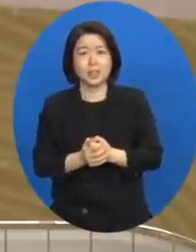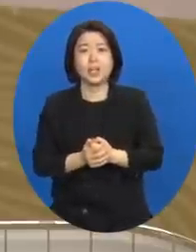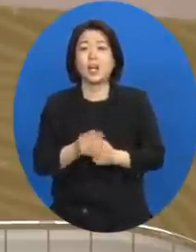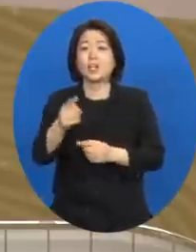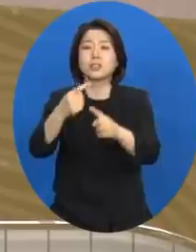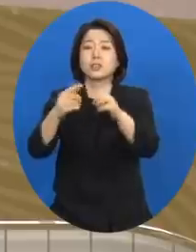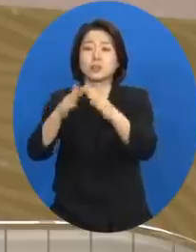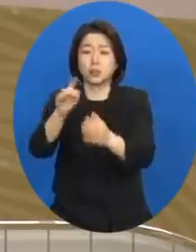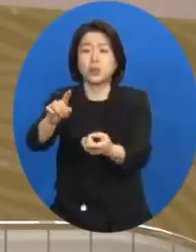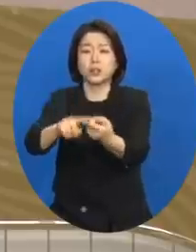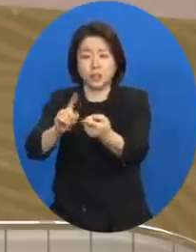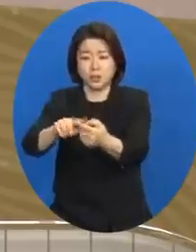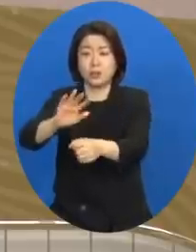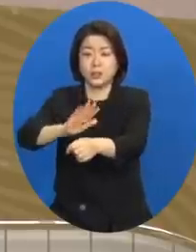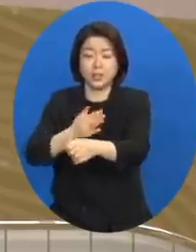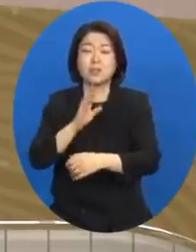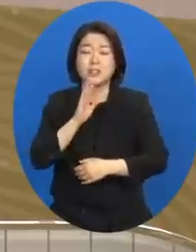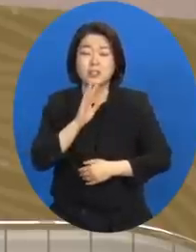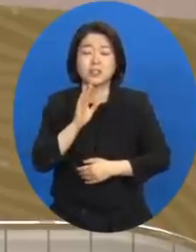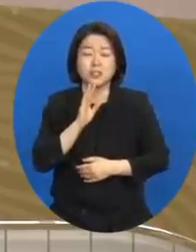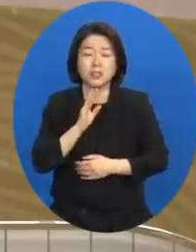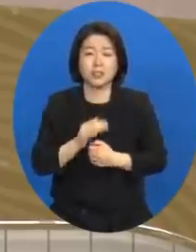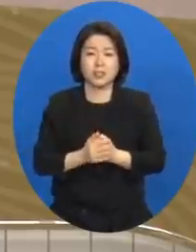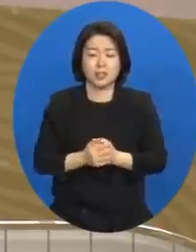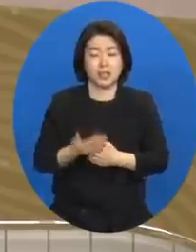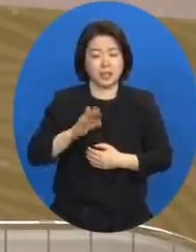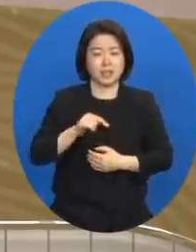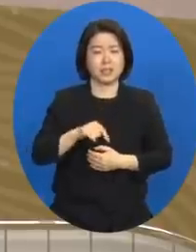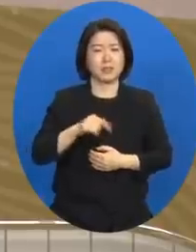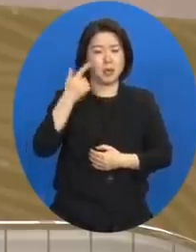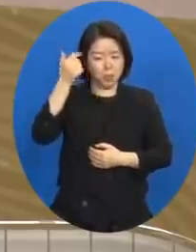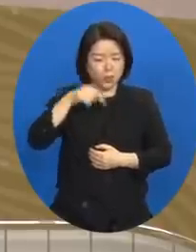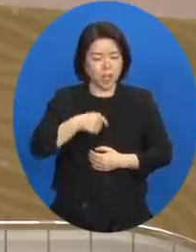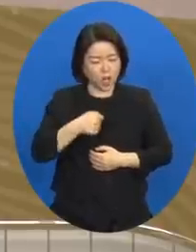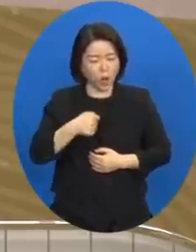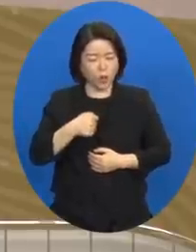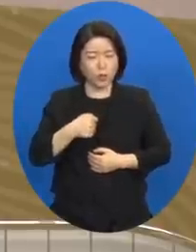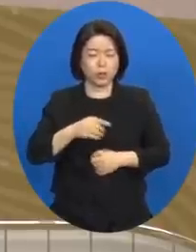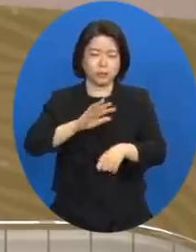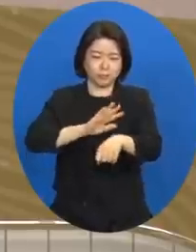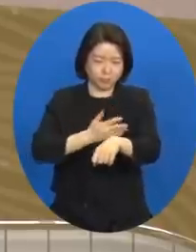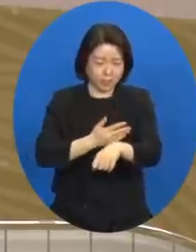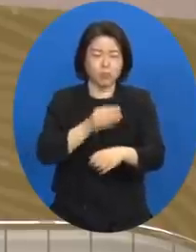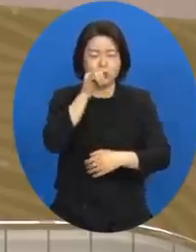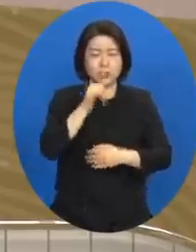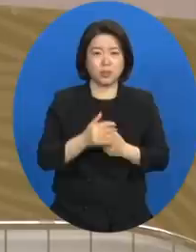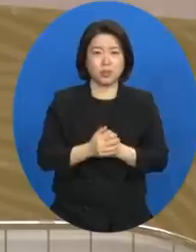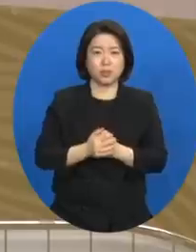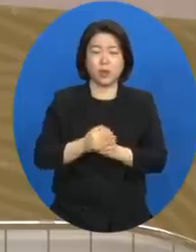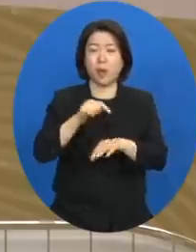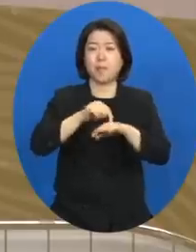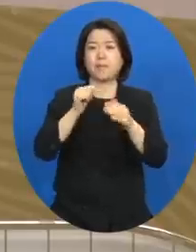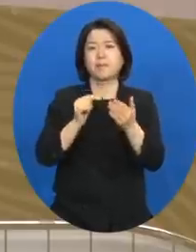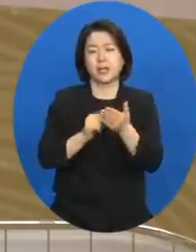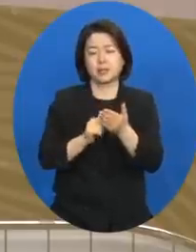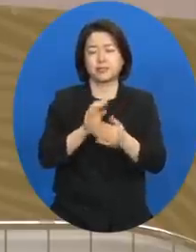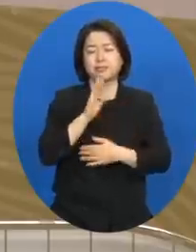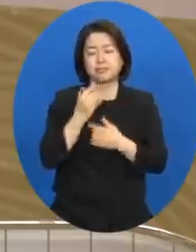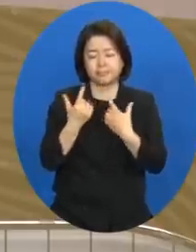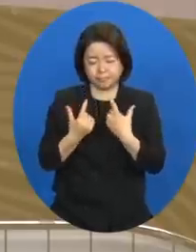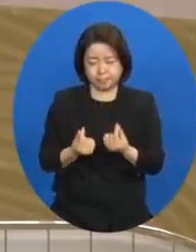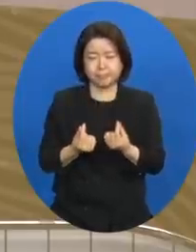교인은 그 교인대로 잘못했지만 너도 다를 바 아니잖아. 그 마음에 그렇습니다,